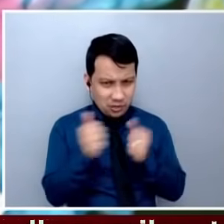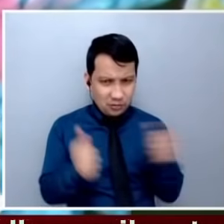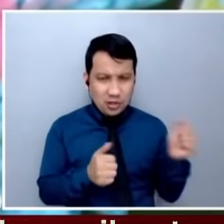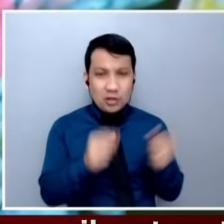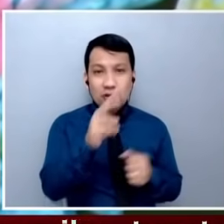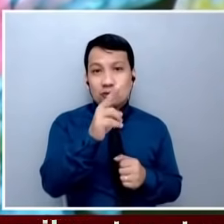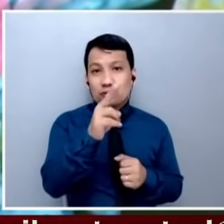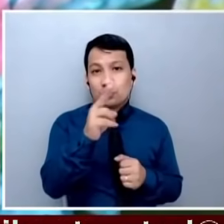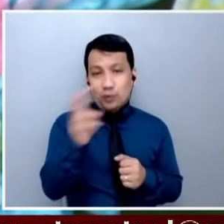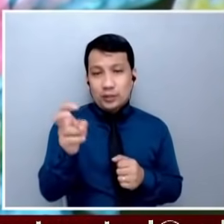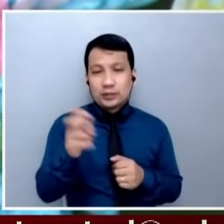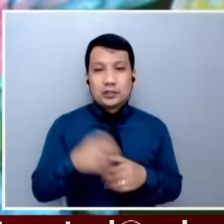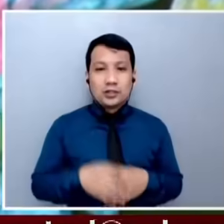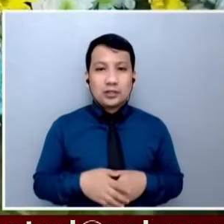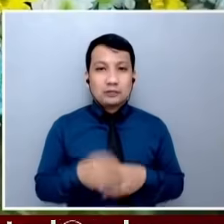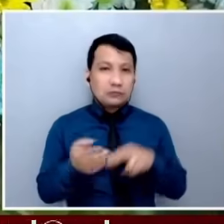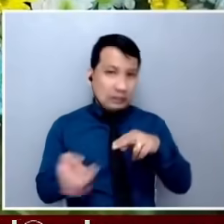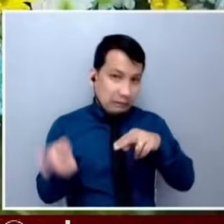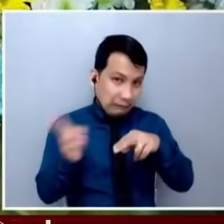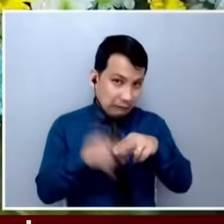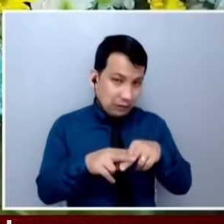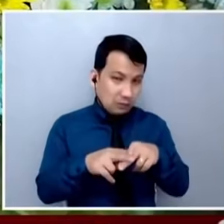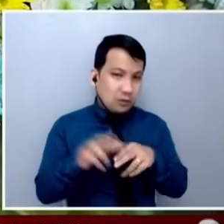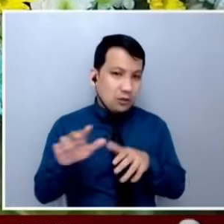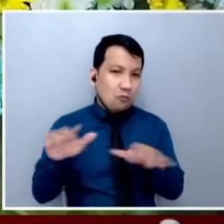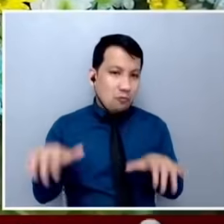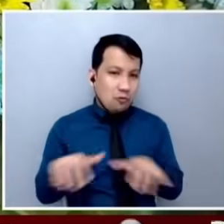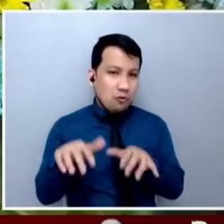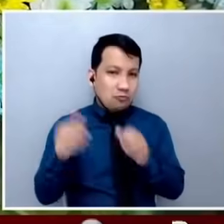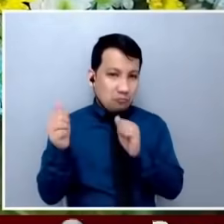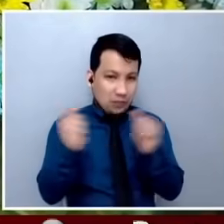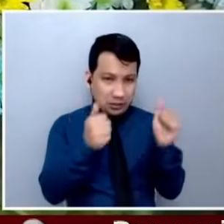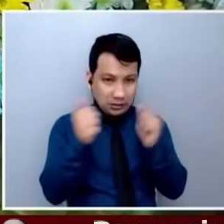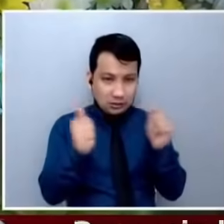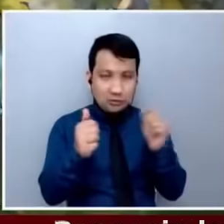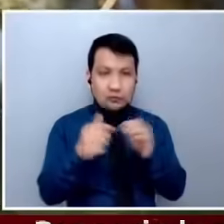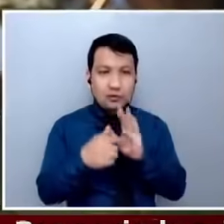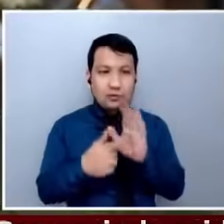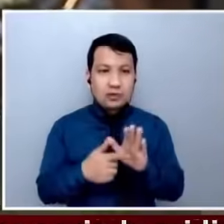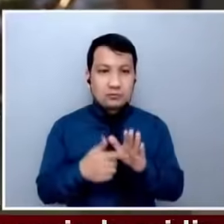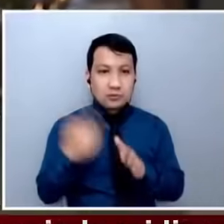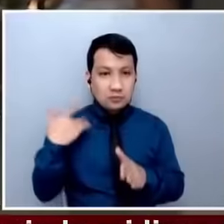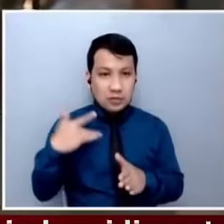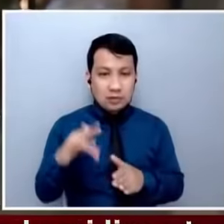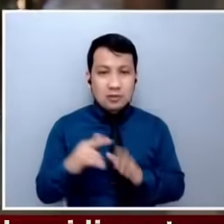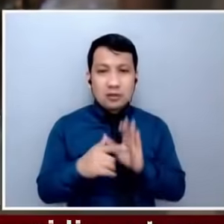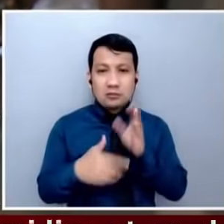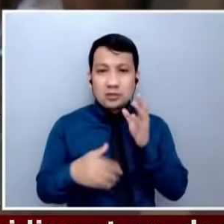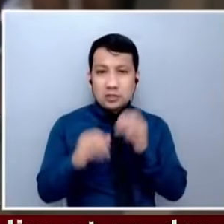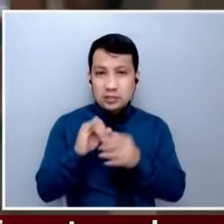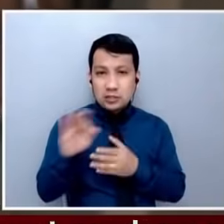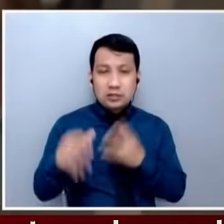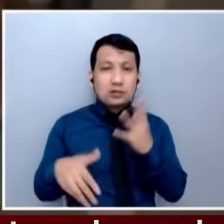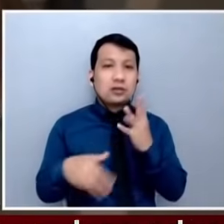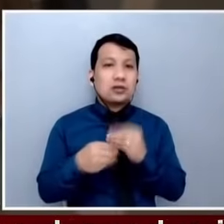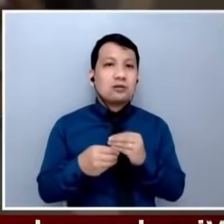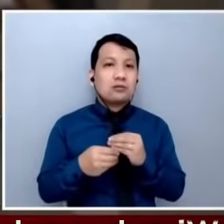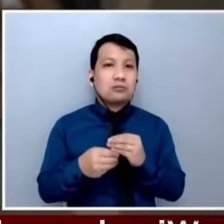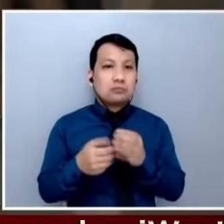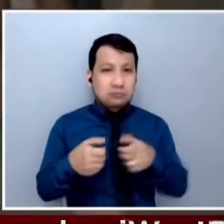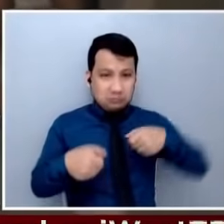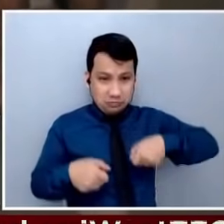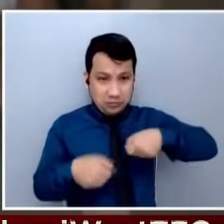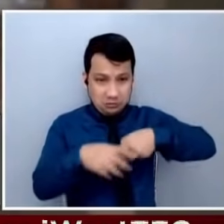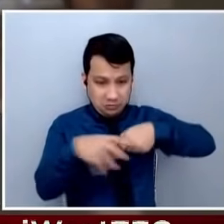200 pesos na dagdag sa labor. Samantala, kung gusto mo rin naman ng mga nakabask jacket, ng